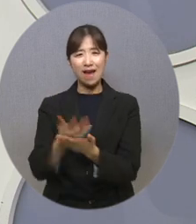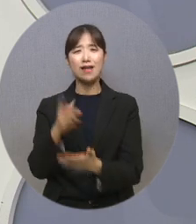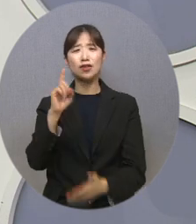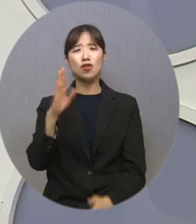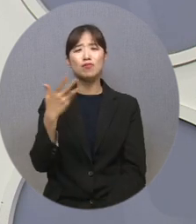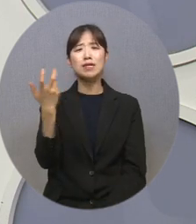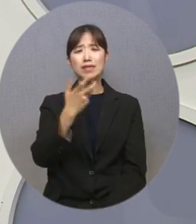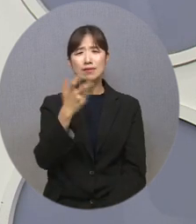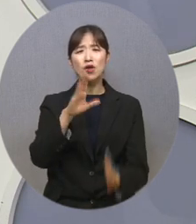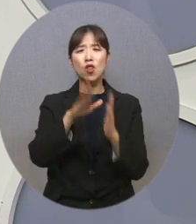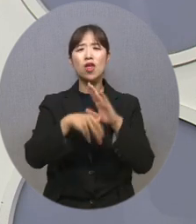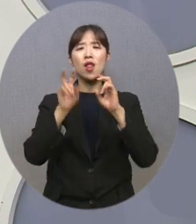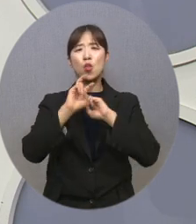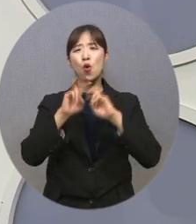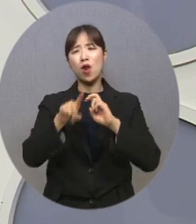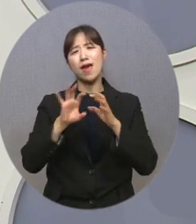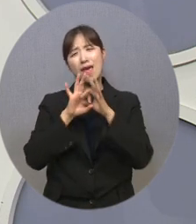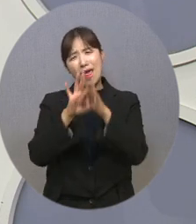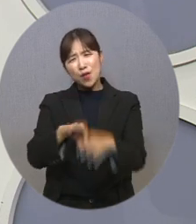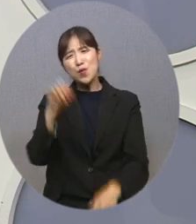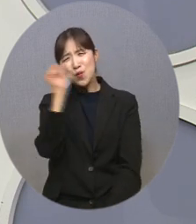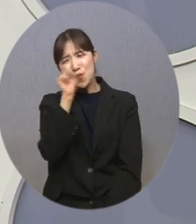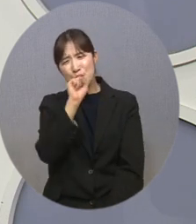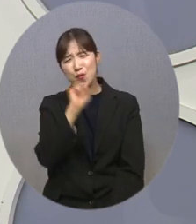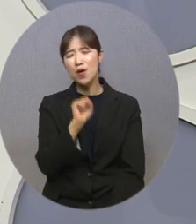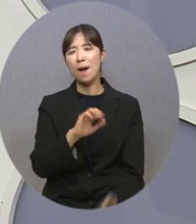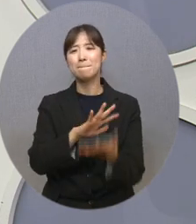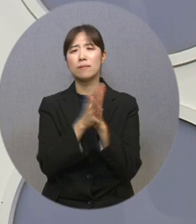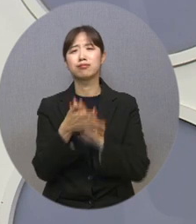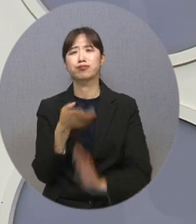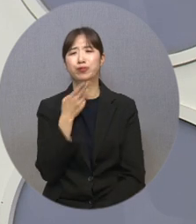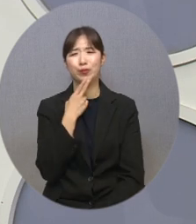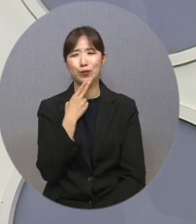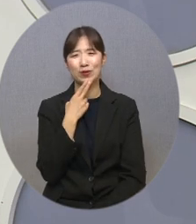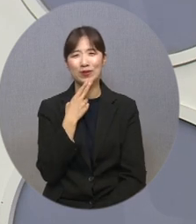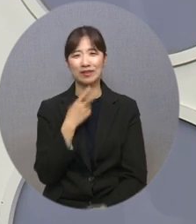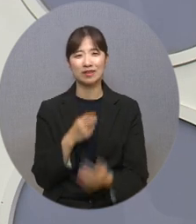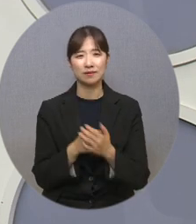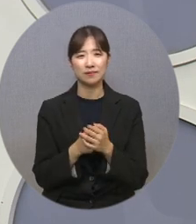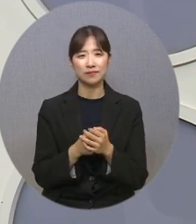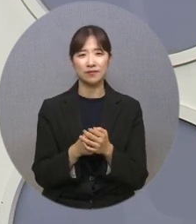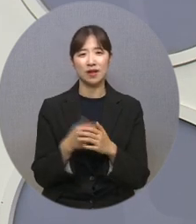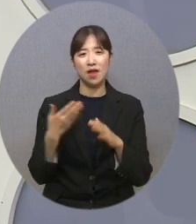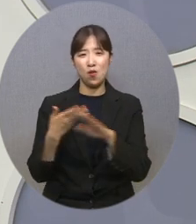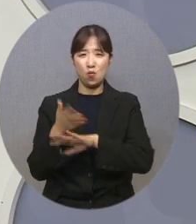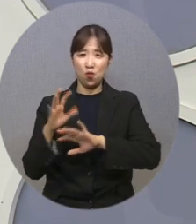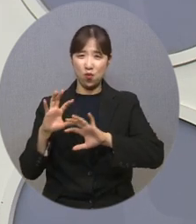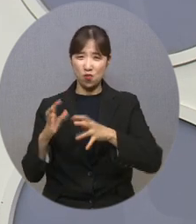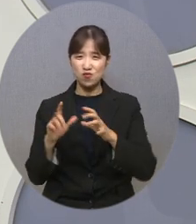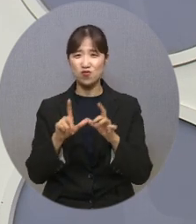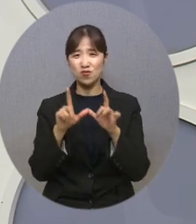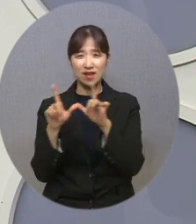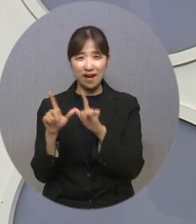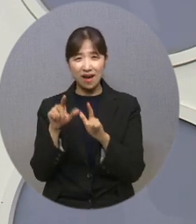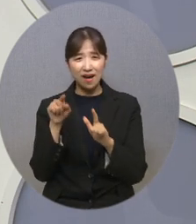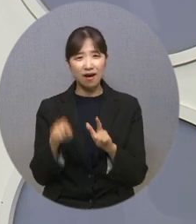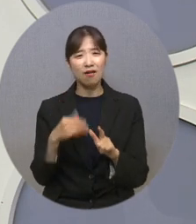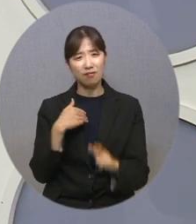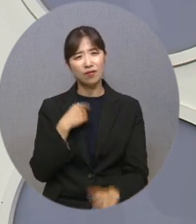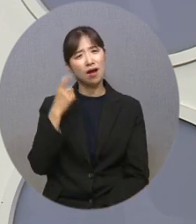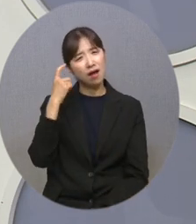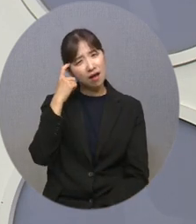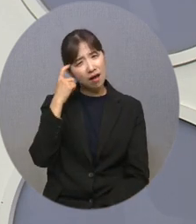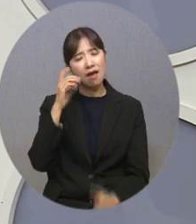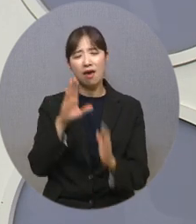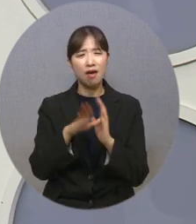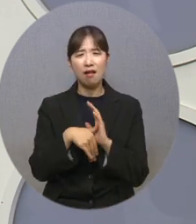지금도 절 좋아합니다. 변하질 않아요. 그러니까 아, 외국에 산다는 것은 사실은 제가 생각할 때는